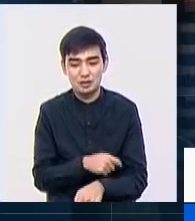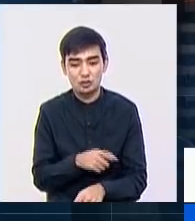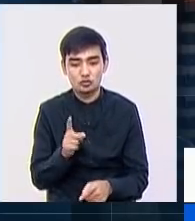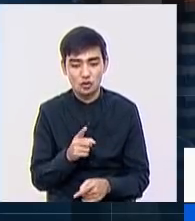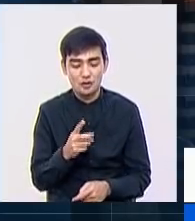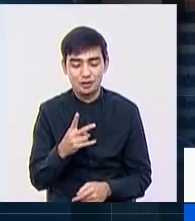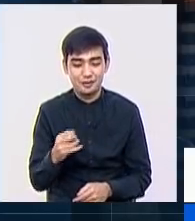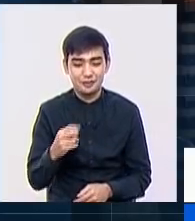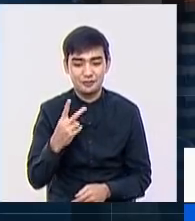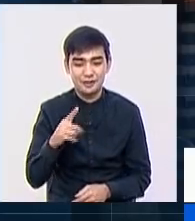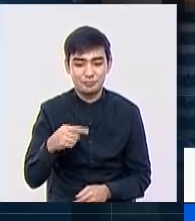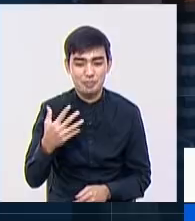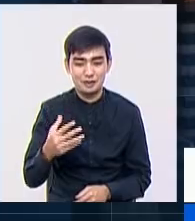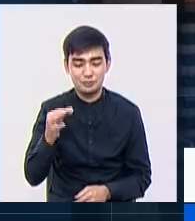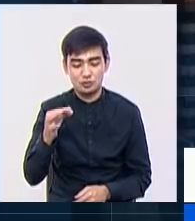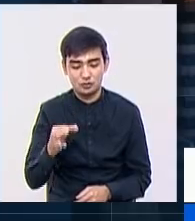на